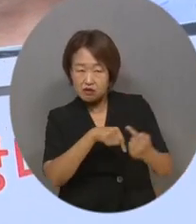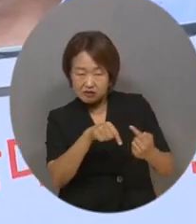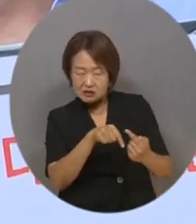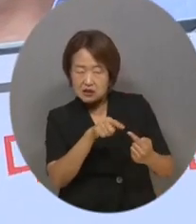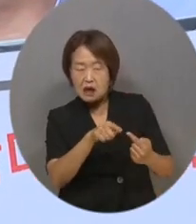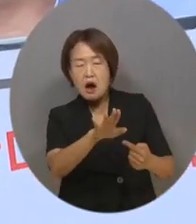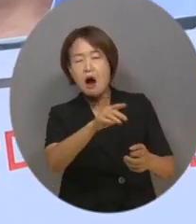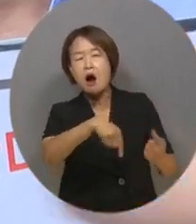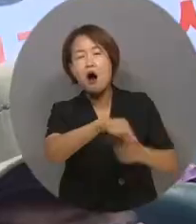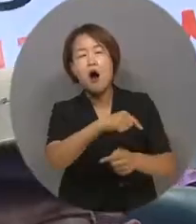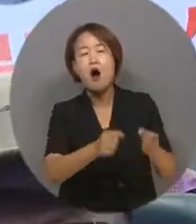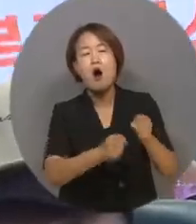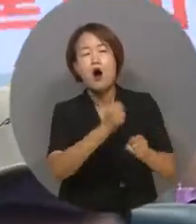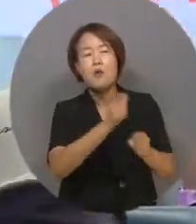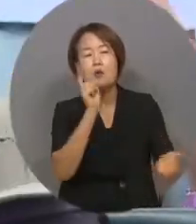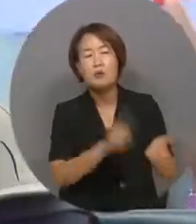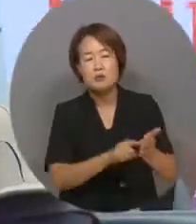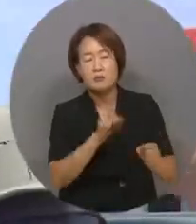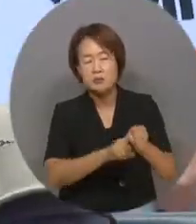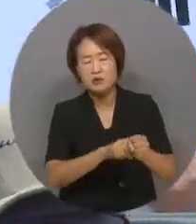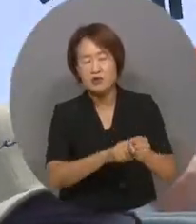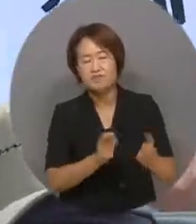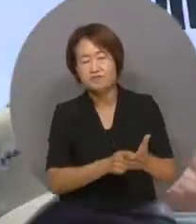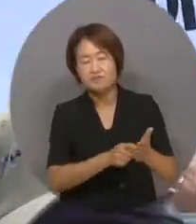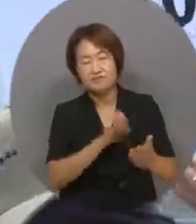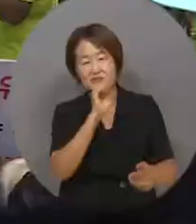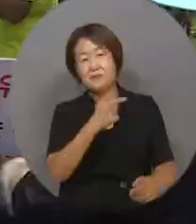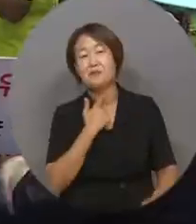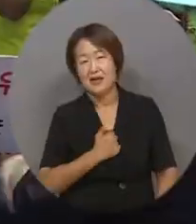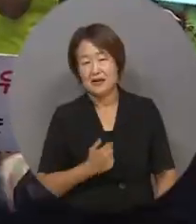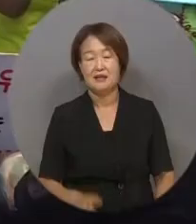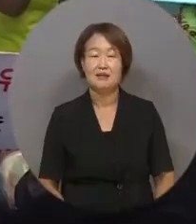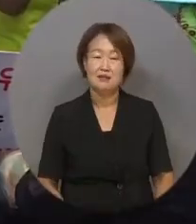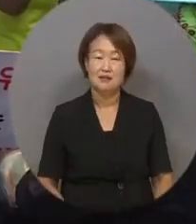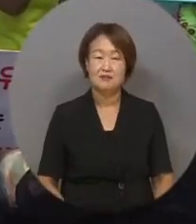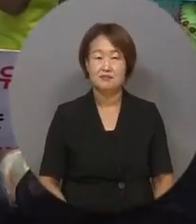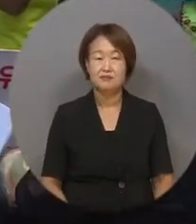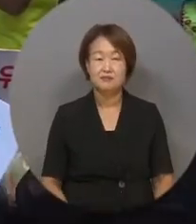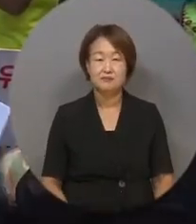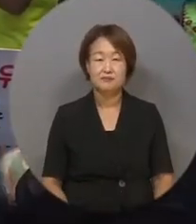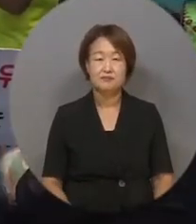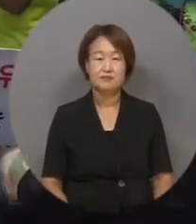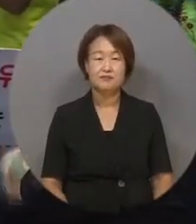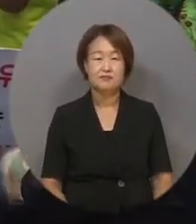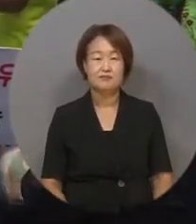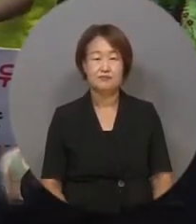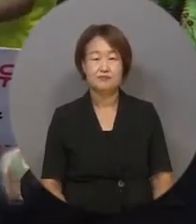경영 정상화를 위한 방안을 촉구한 것으로 알려졌습니다. 복지TV 뉴스 박순용입니다.